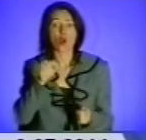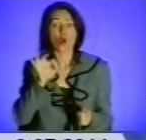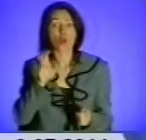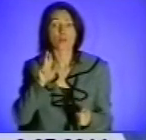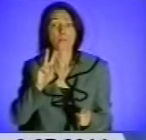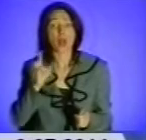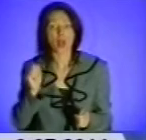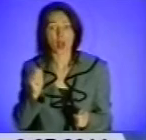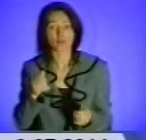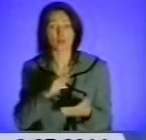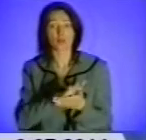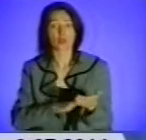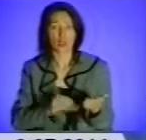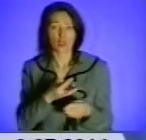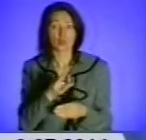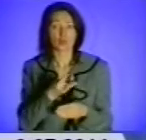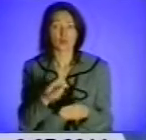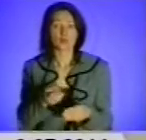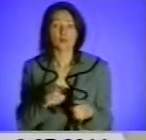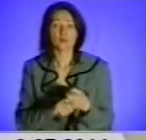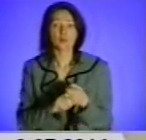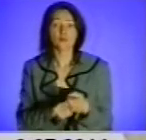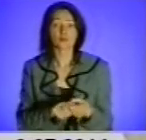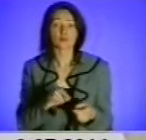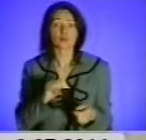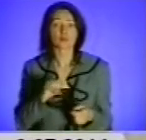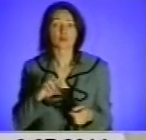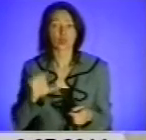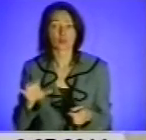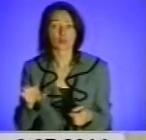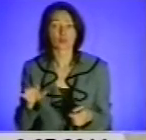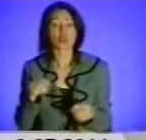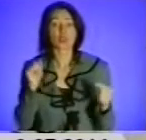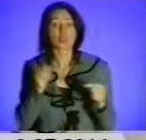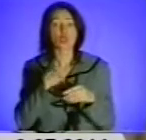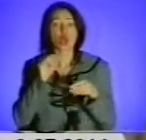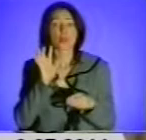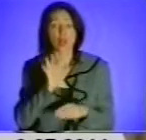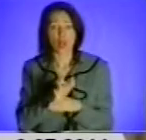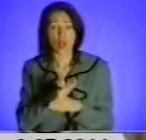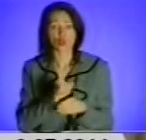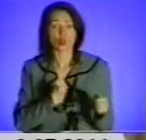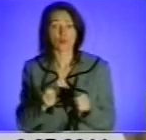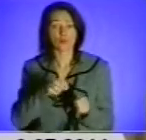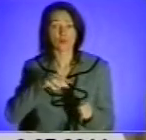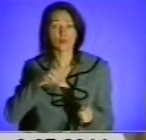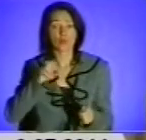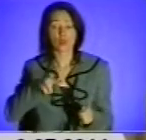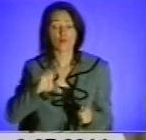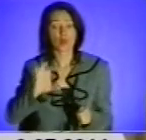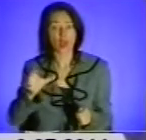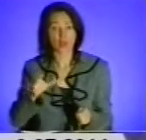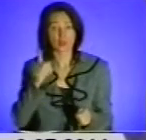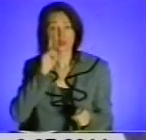зв'язків з громадськістю у МВС України в області. Згідно наказу управління МВС України в Тернопільській області, тимчасово виконуючим